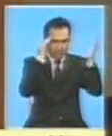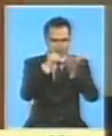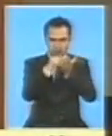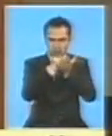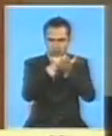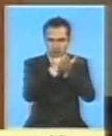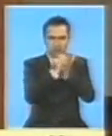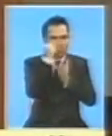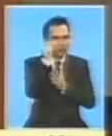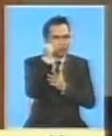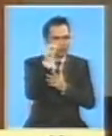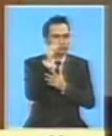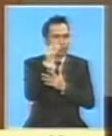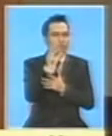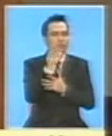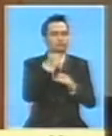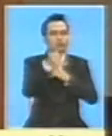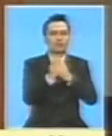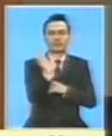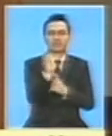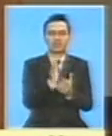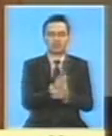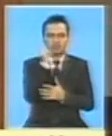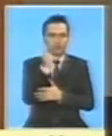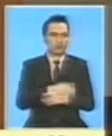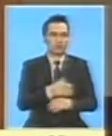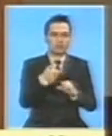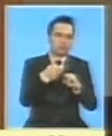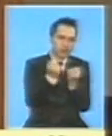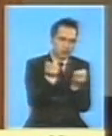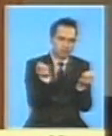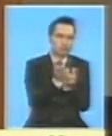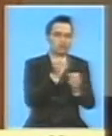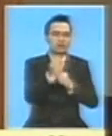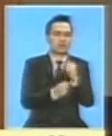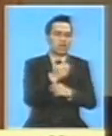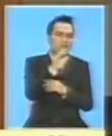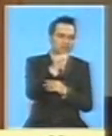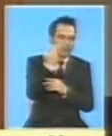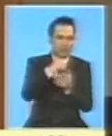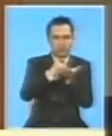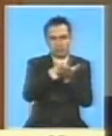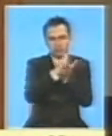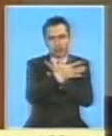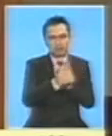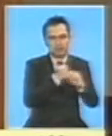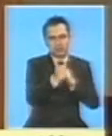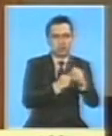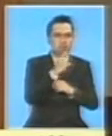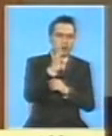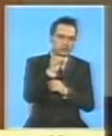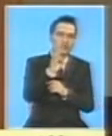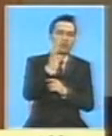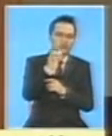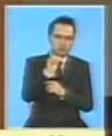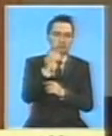ม่ได้แก้2วันก็จบแล้วบางประเทศใช้เวลาการแก้มีปัญหามา50ปีเปลี่ยนแปลงการปกครองเหมือนกัน50ปี60ปีวันนี้สต